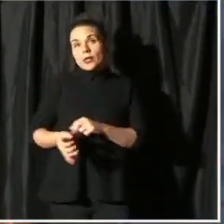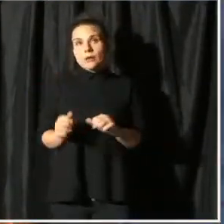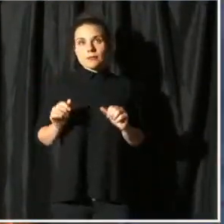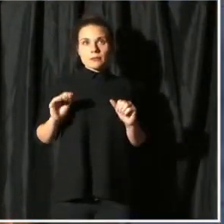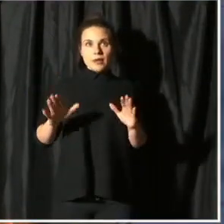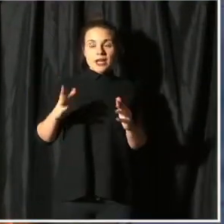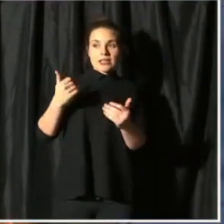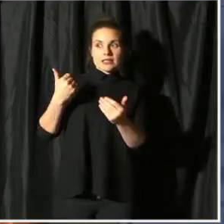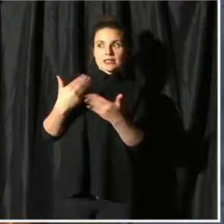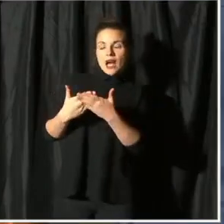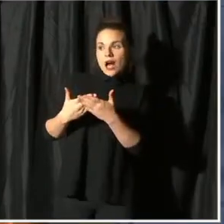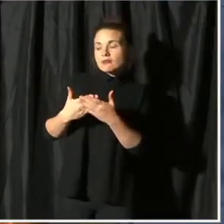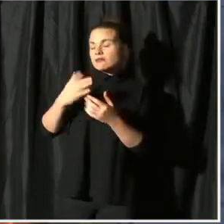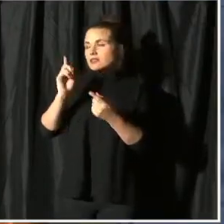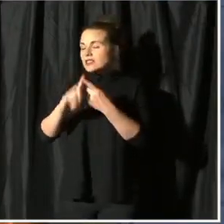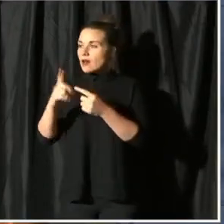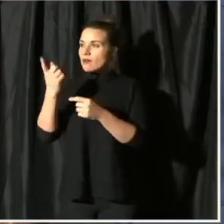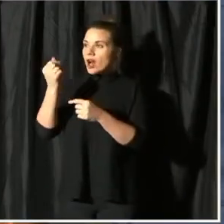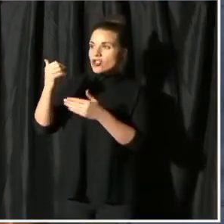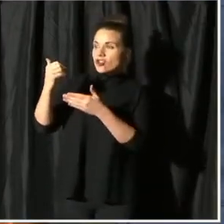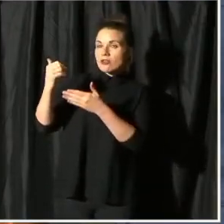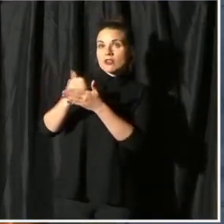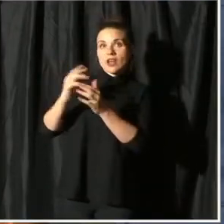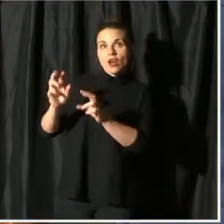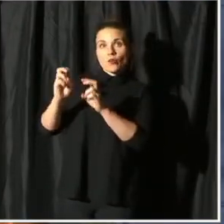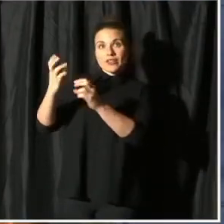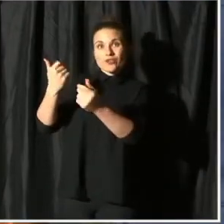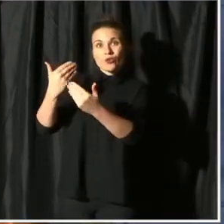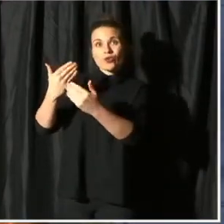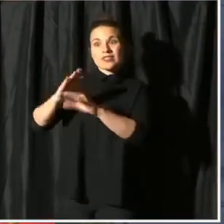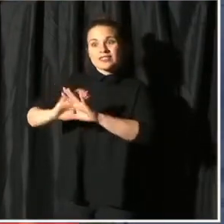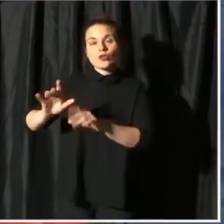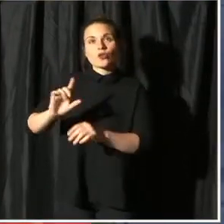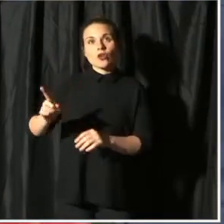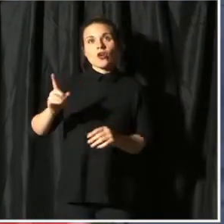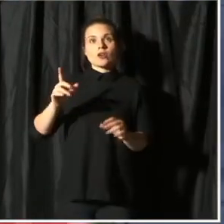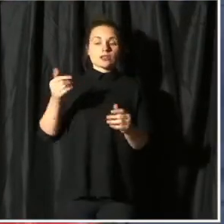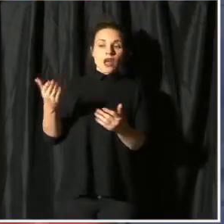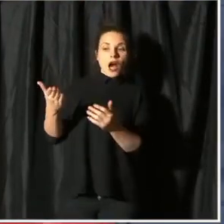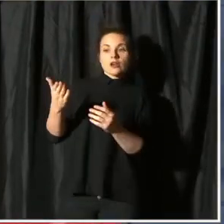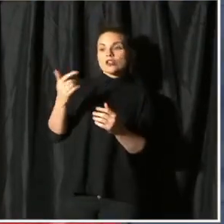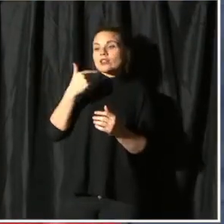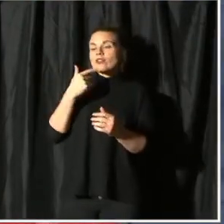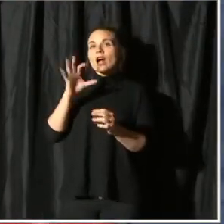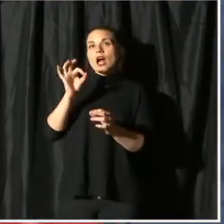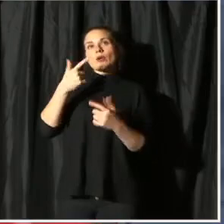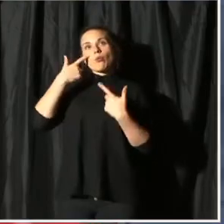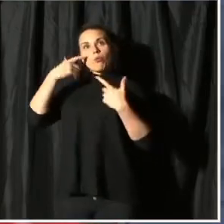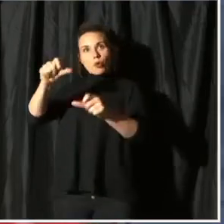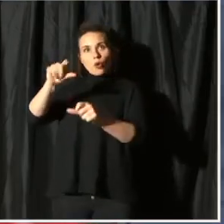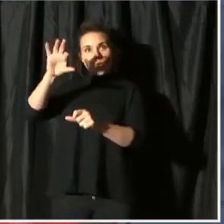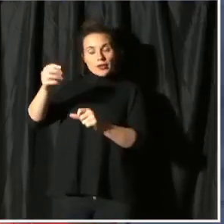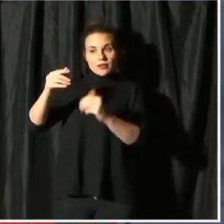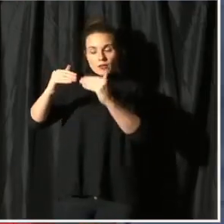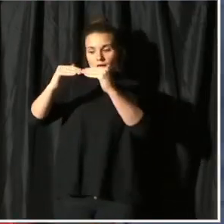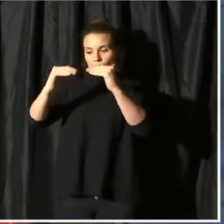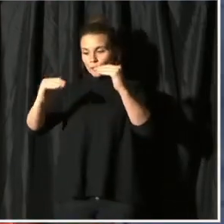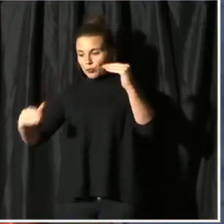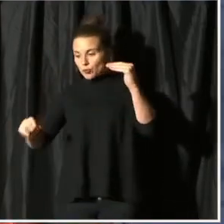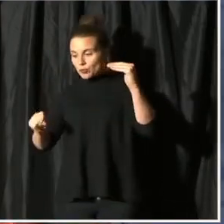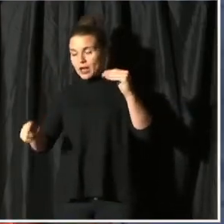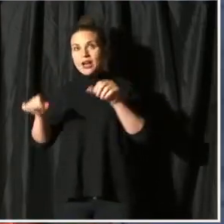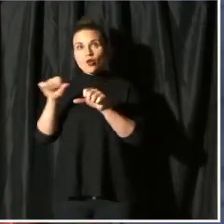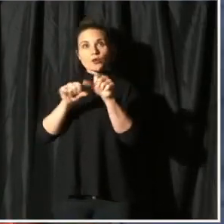c'est pas seulement une question de salaire disons que les salaires on pourrait voir ça comme la partie émergée de l'iceberg mais il ya tout ce qui est en dessous il ya les